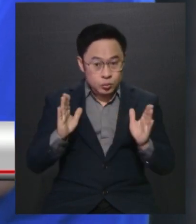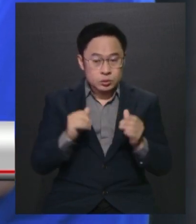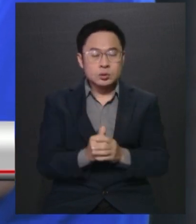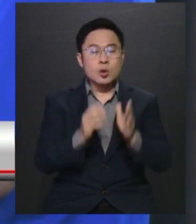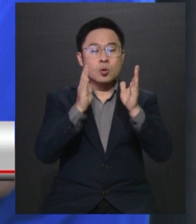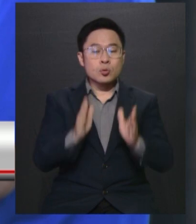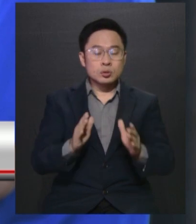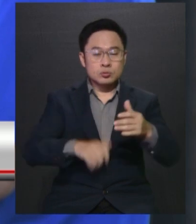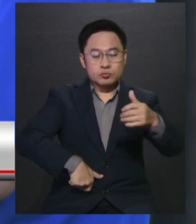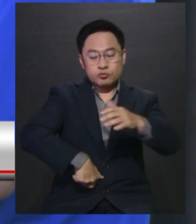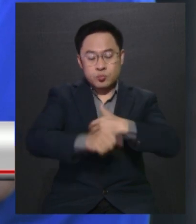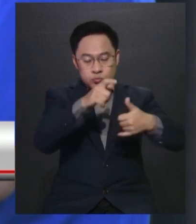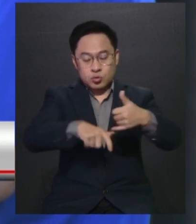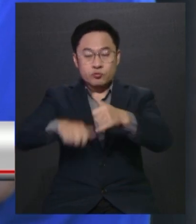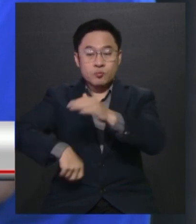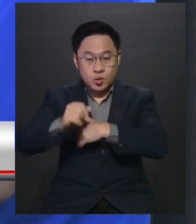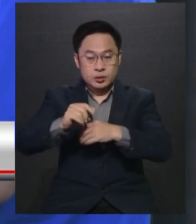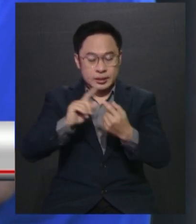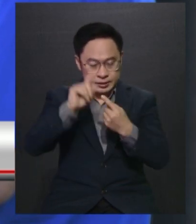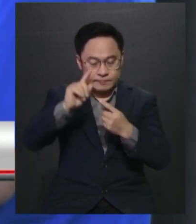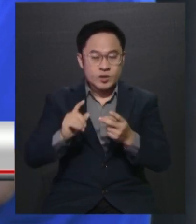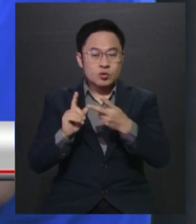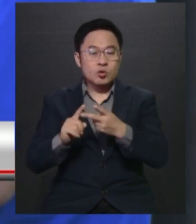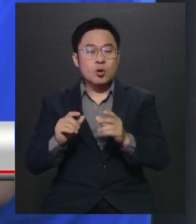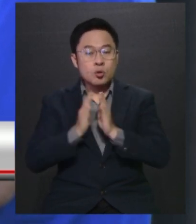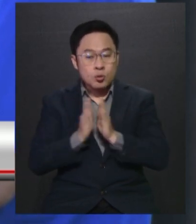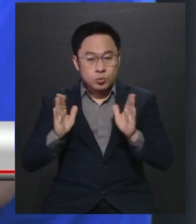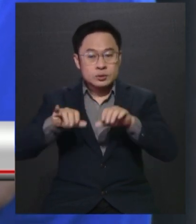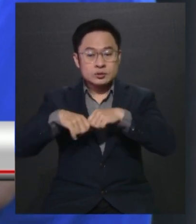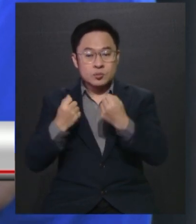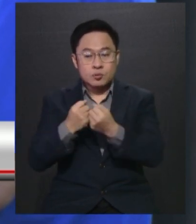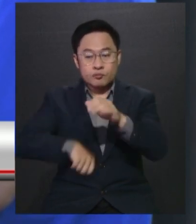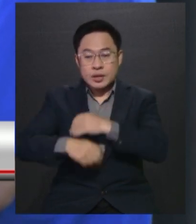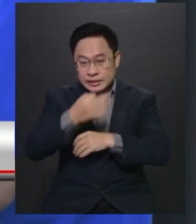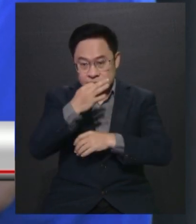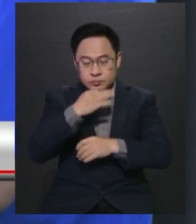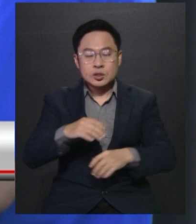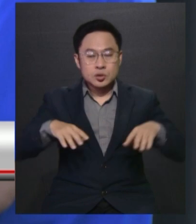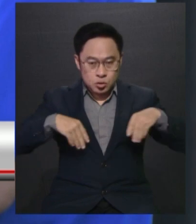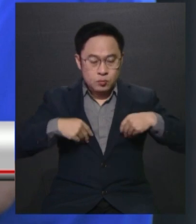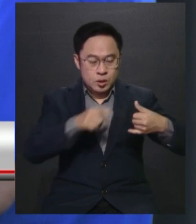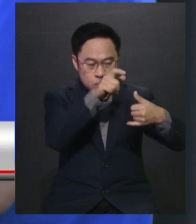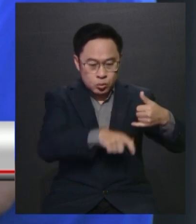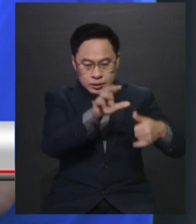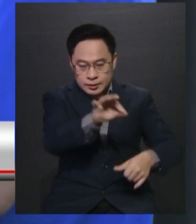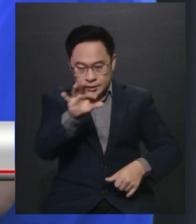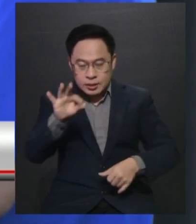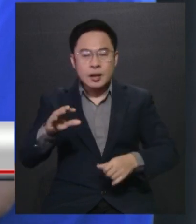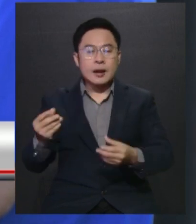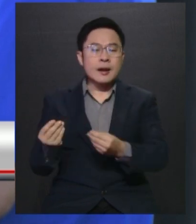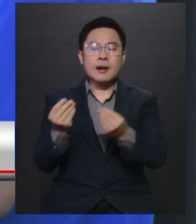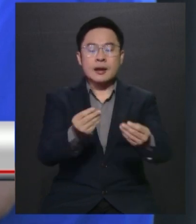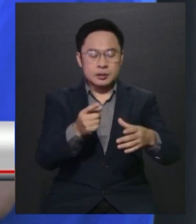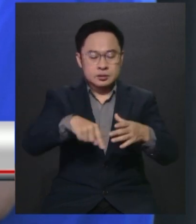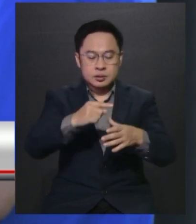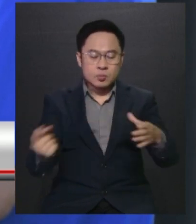นที่มีส่วนสำคัญที่ทำให้แคมป์นี้เนี่ยเกิดขึ้นและสำหรับการเก็บตัวครั้งนี้เนี่ยก็ถือว่าเป็นแคมป์ที่นักเตะทั้ง23คนได้มี